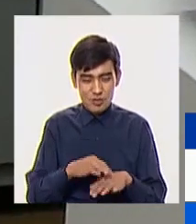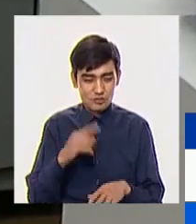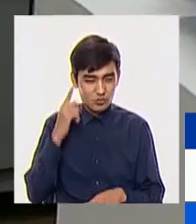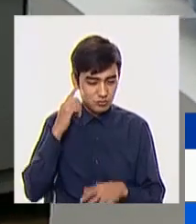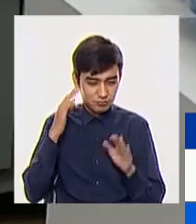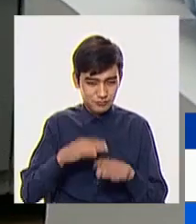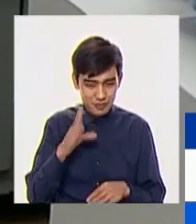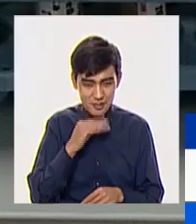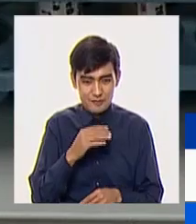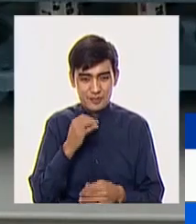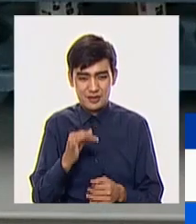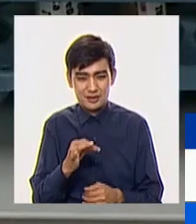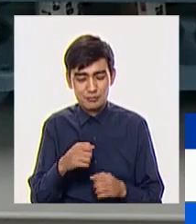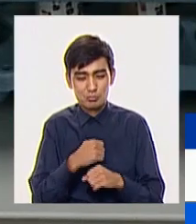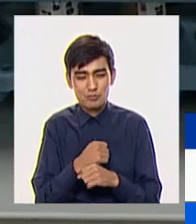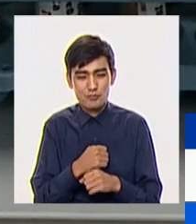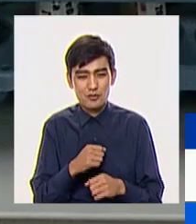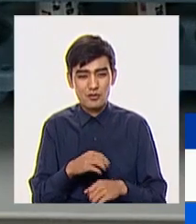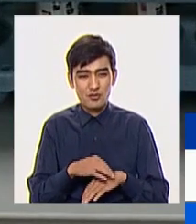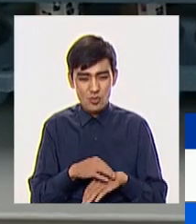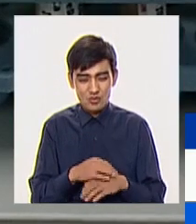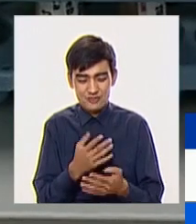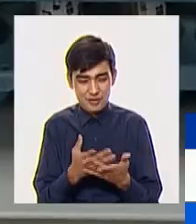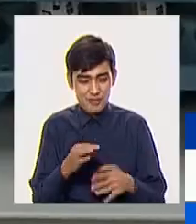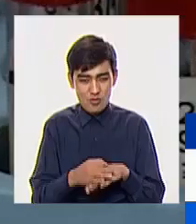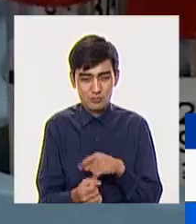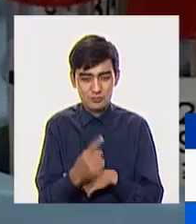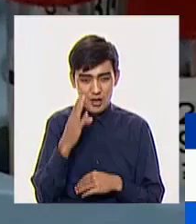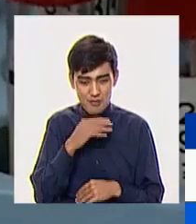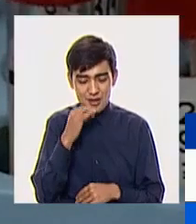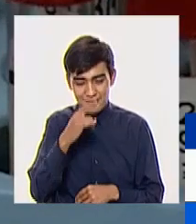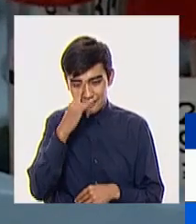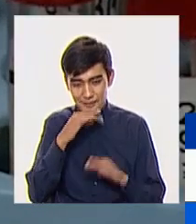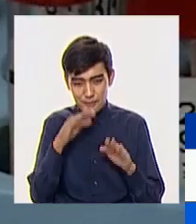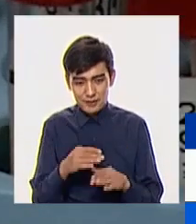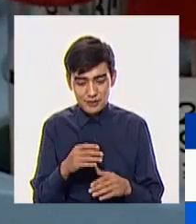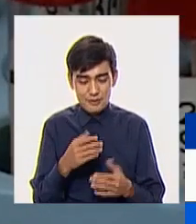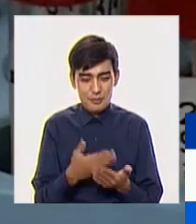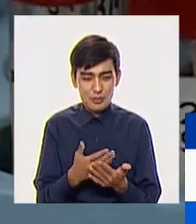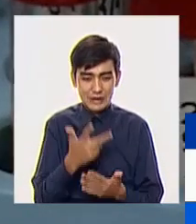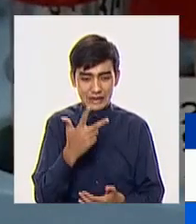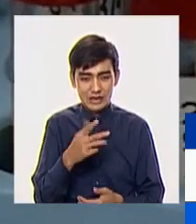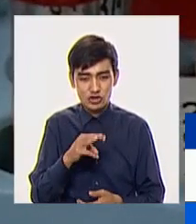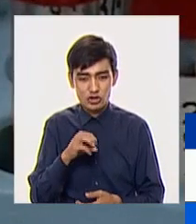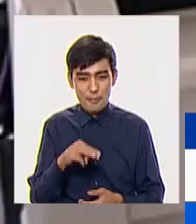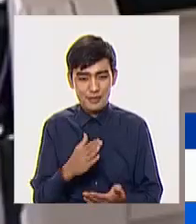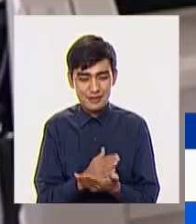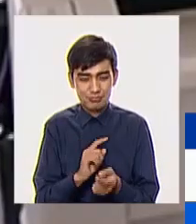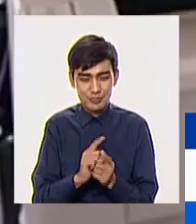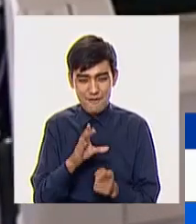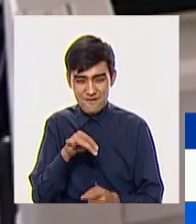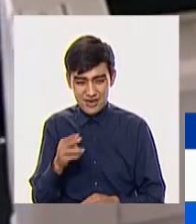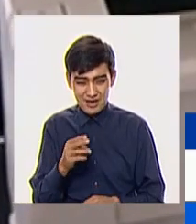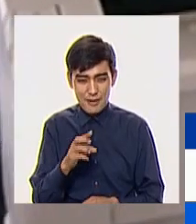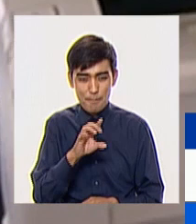слуха и мышечные спазмы в конечностях. На сегодняшний день в Казахстане циркулируют как минимум три штамма коронавируса, включая